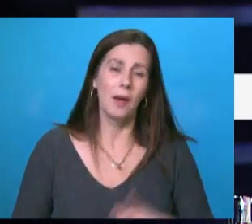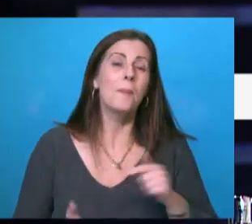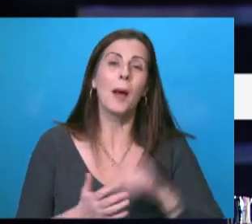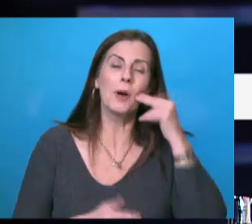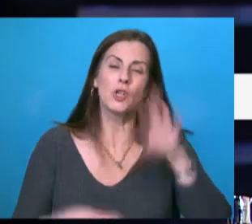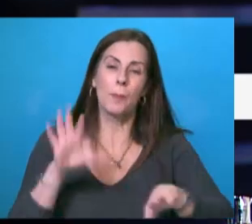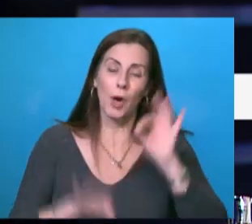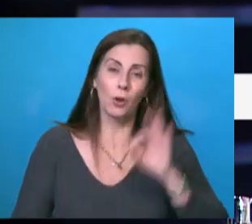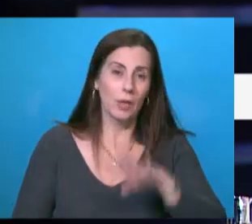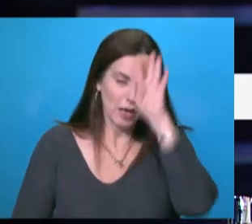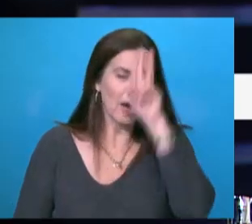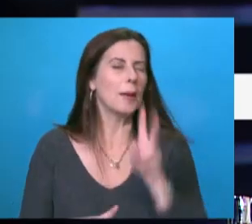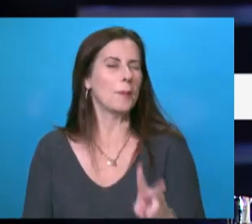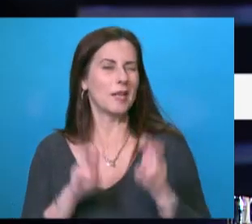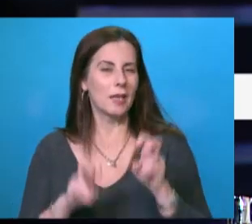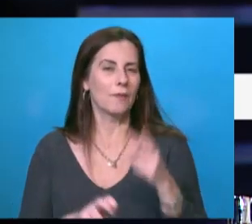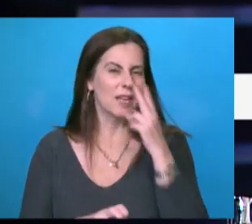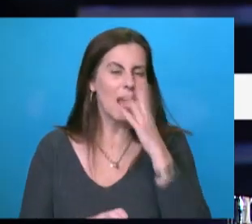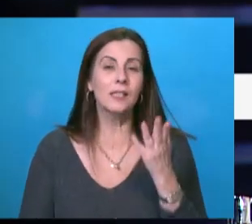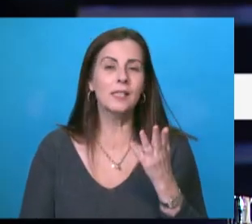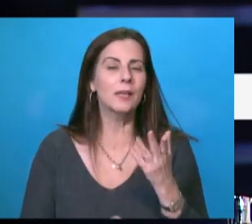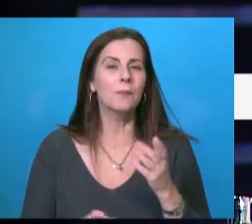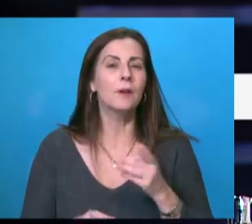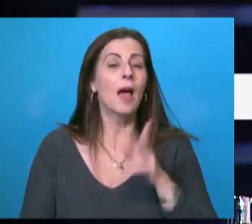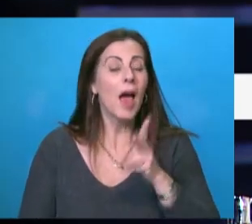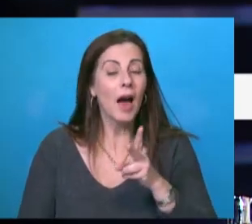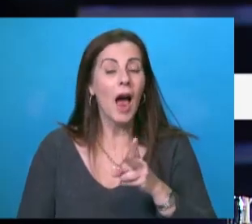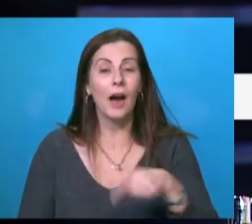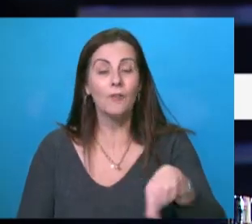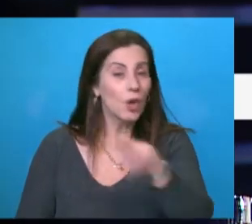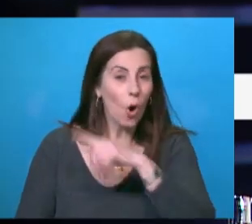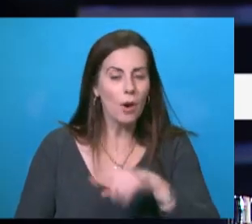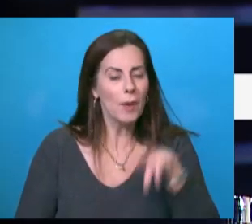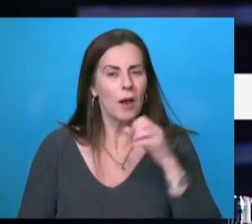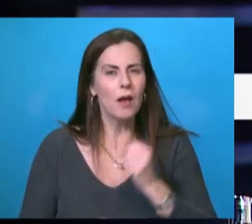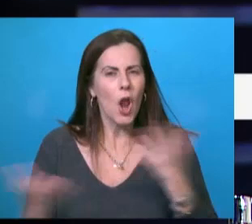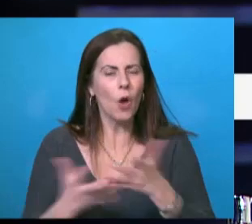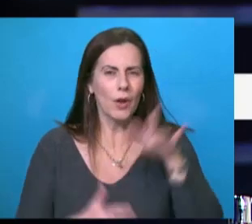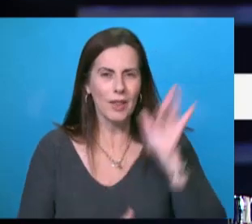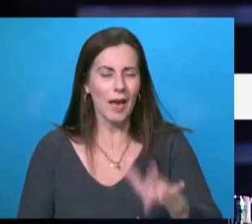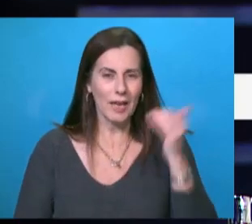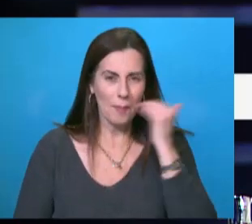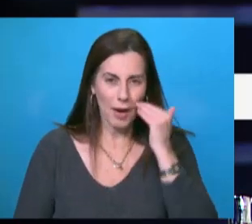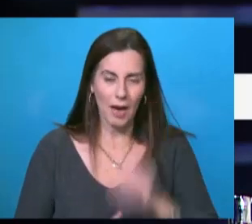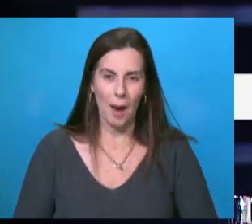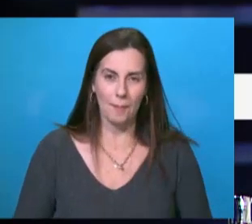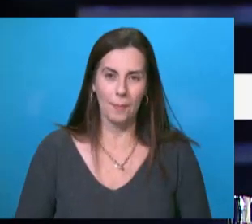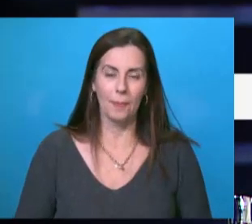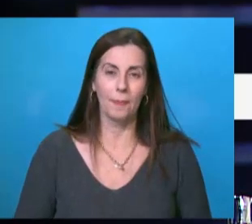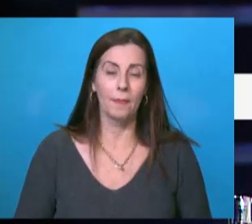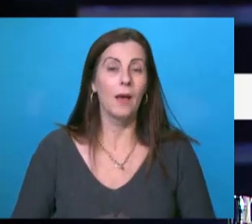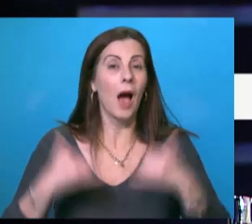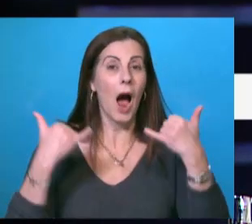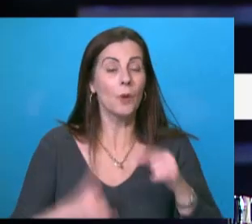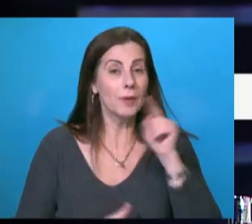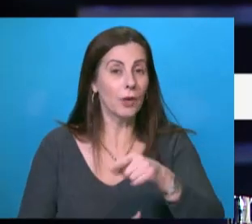האיראנים מנצלים את זה ומנסים לגרור את העם העיראקי ואת השיעים במדינה נגד הנוכחות של חיילים אמריקנים שם. היום הגיעו לעיראק